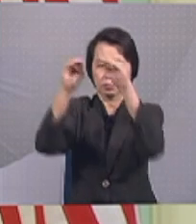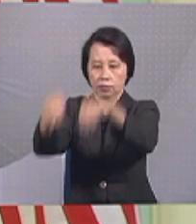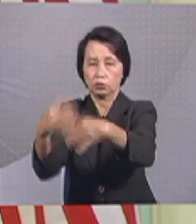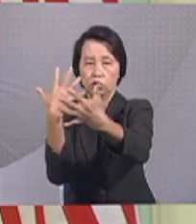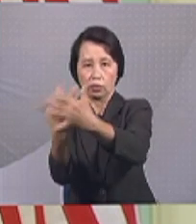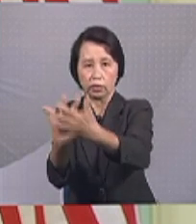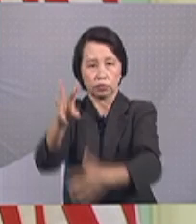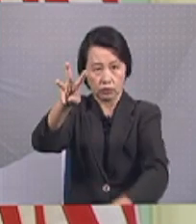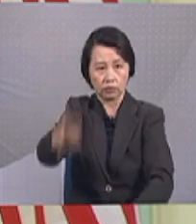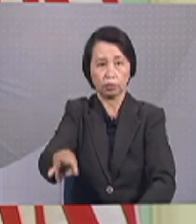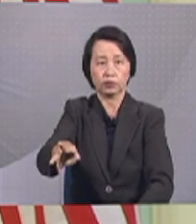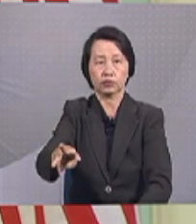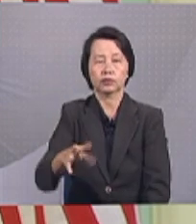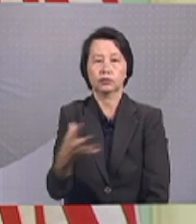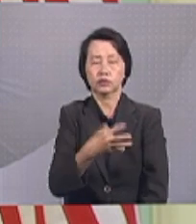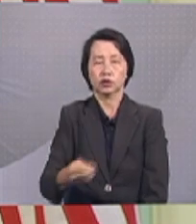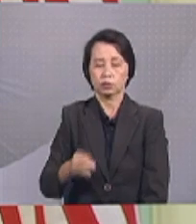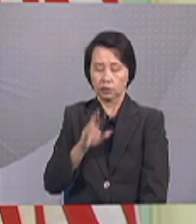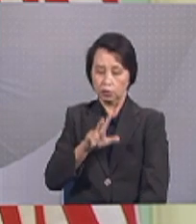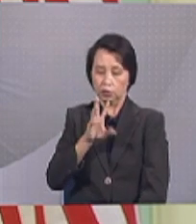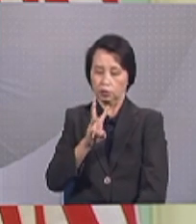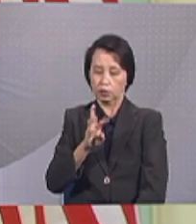wajib. Seramai